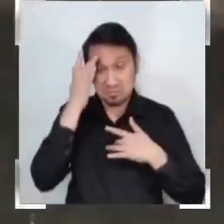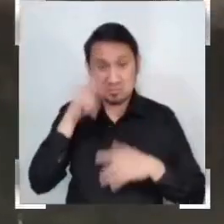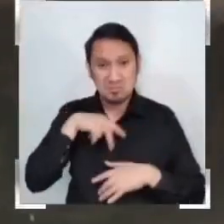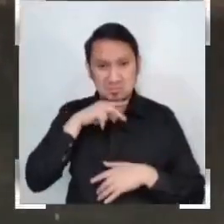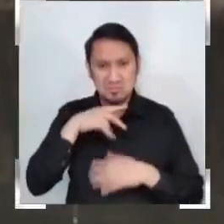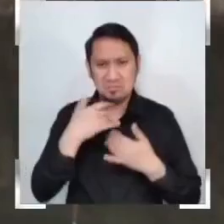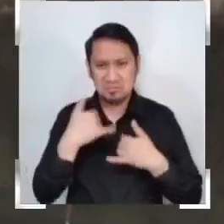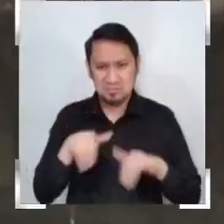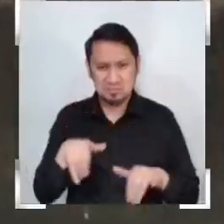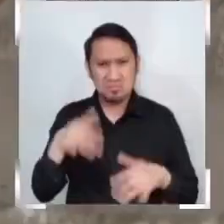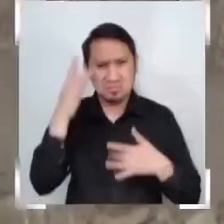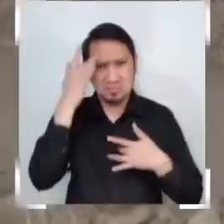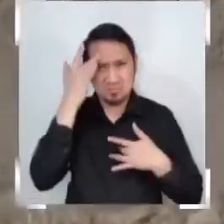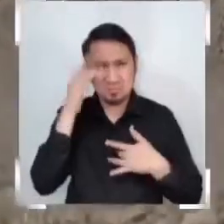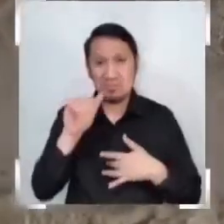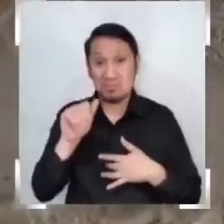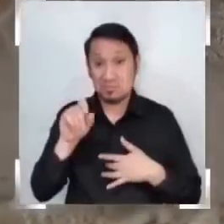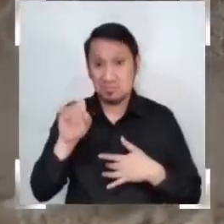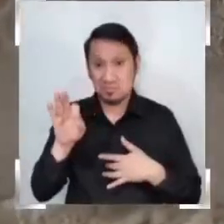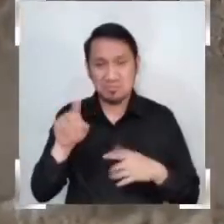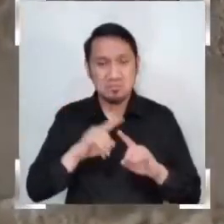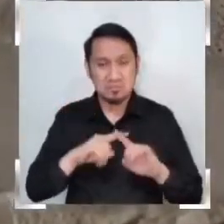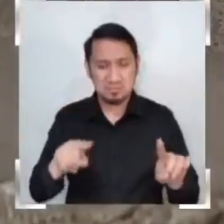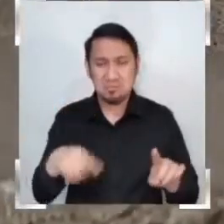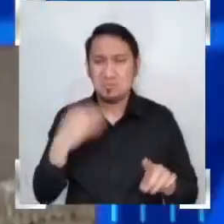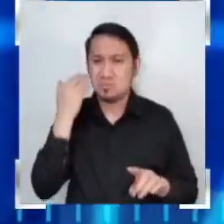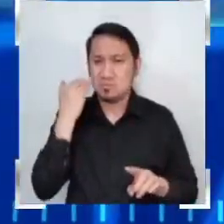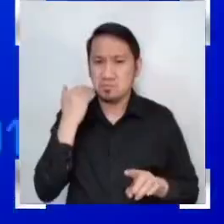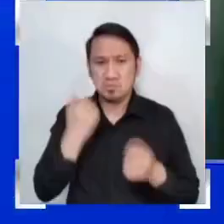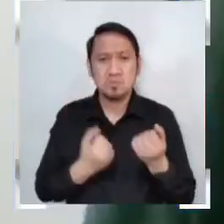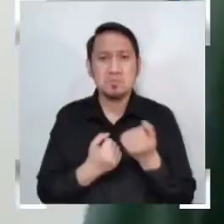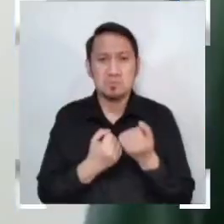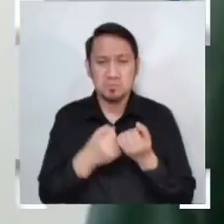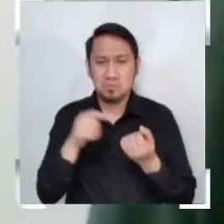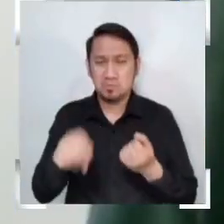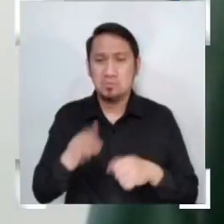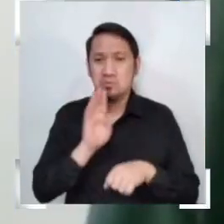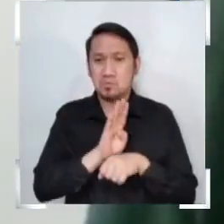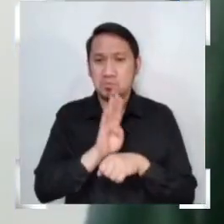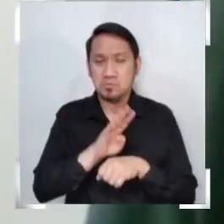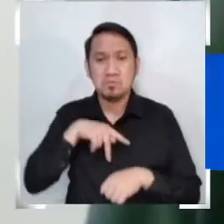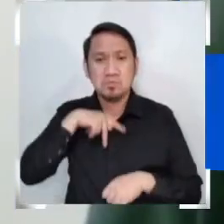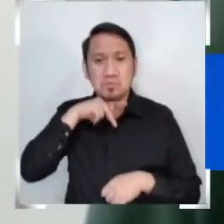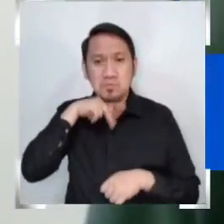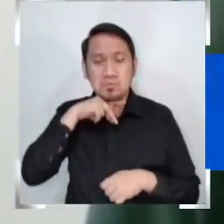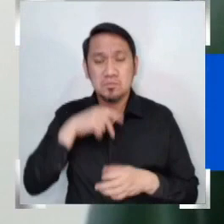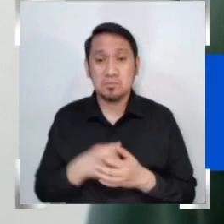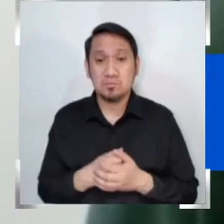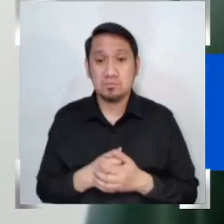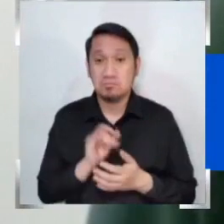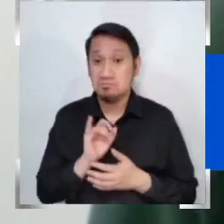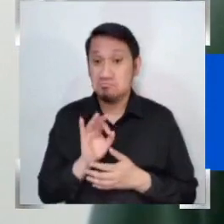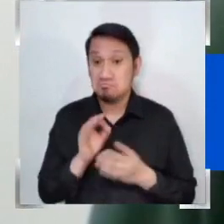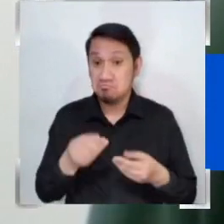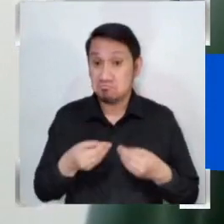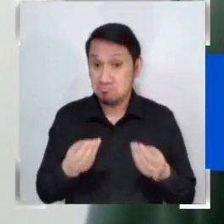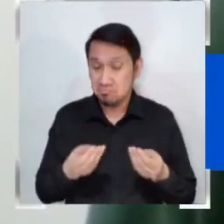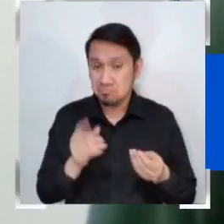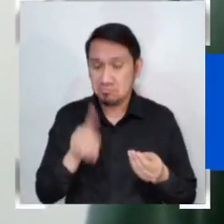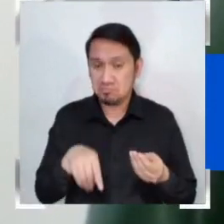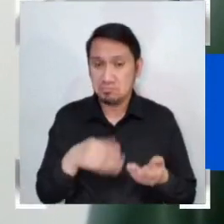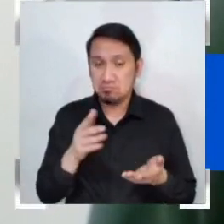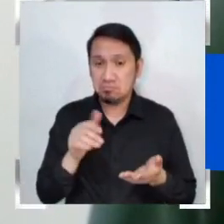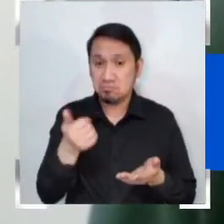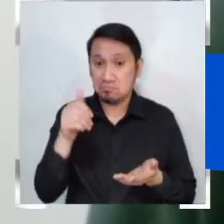bansa, pero bitin pa rin daw ang suporta para sa swine industry. Kung magbabayad tayo ng at least 10,000 per head